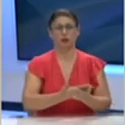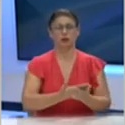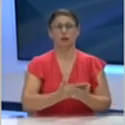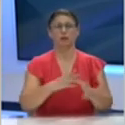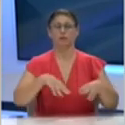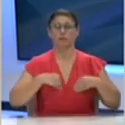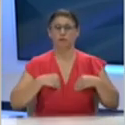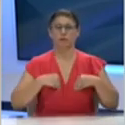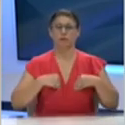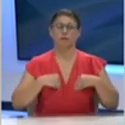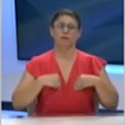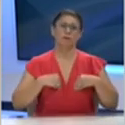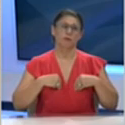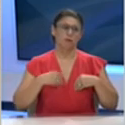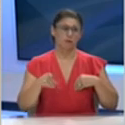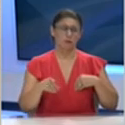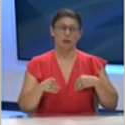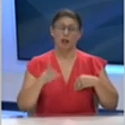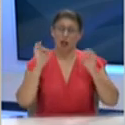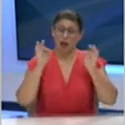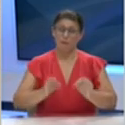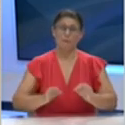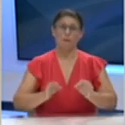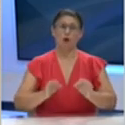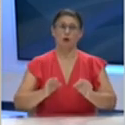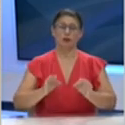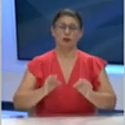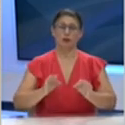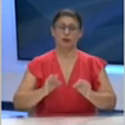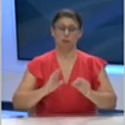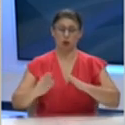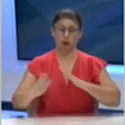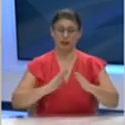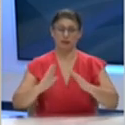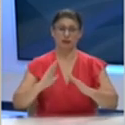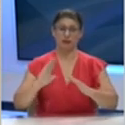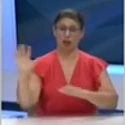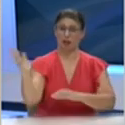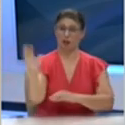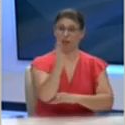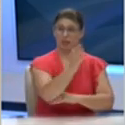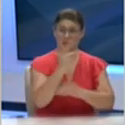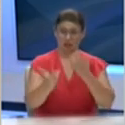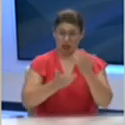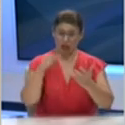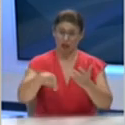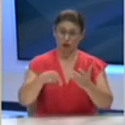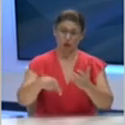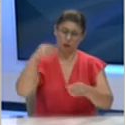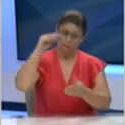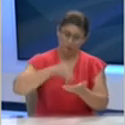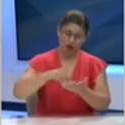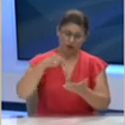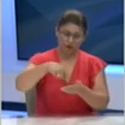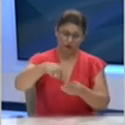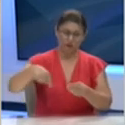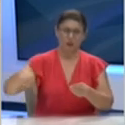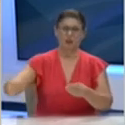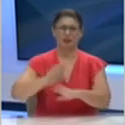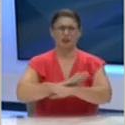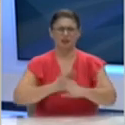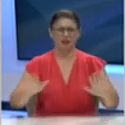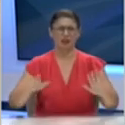νομοθεσία απόλυτης προστασίας των αναδασωτέων εκτάσεων και να δώσετε ένα τέλος στην